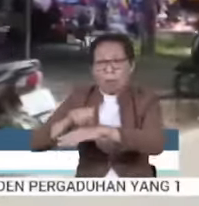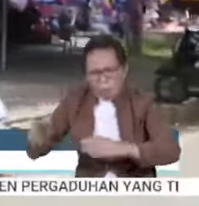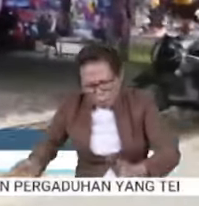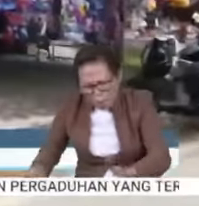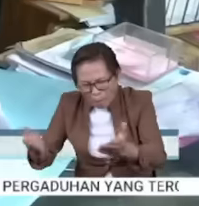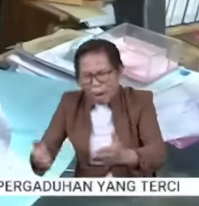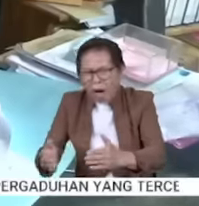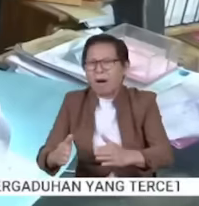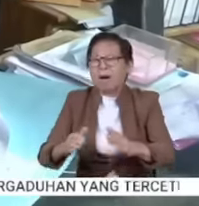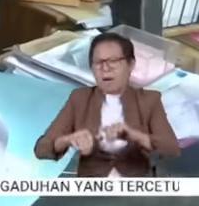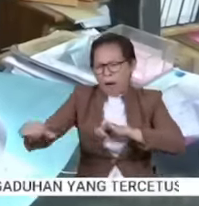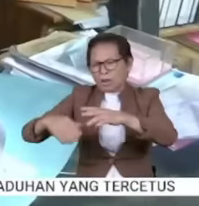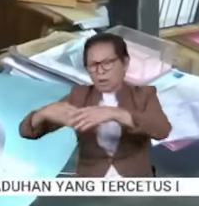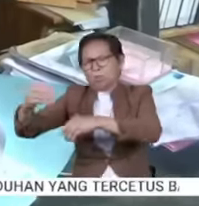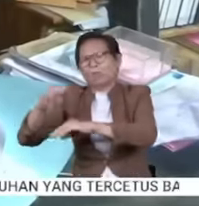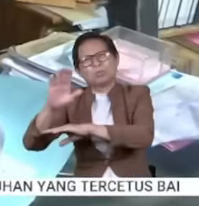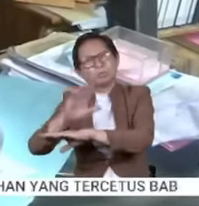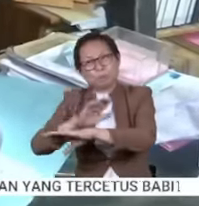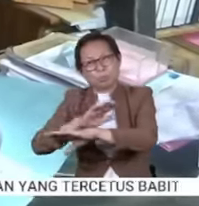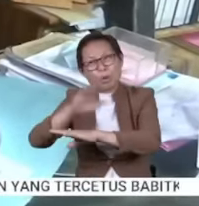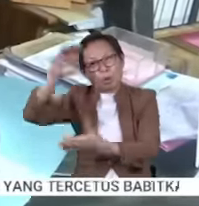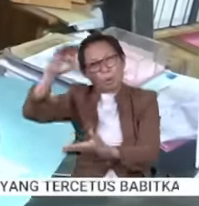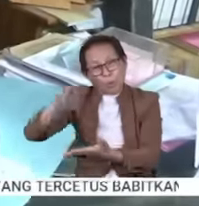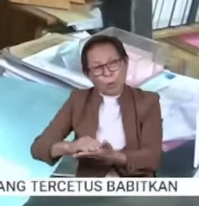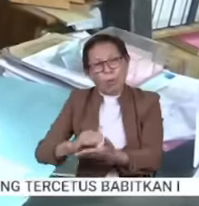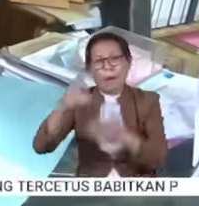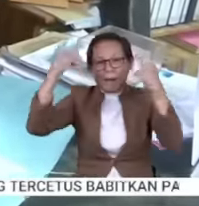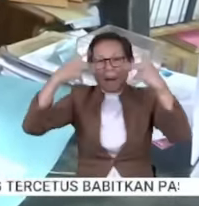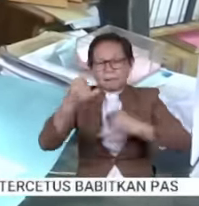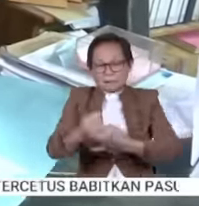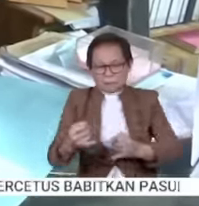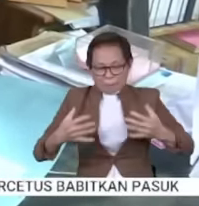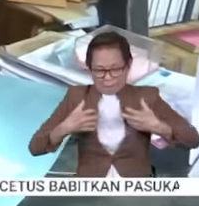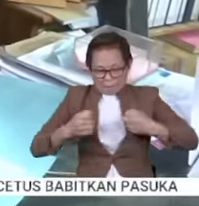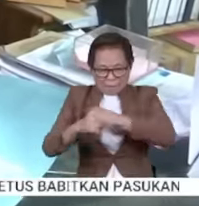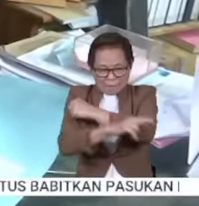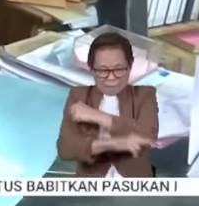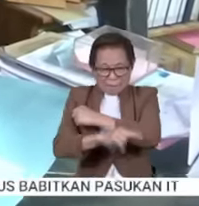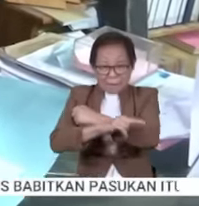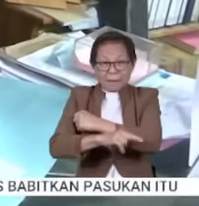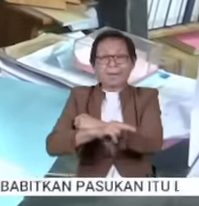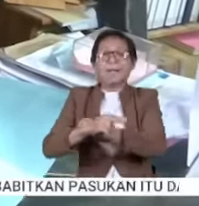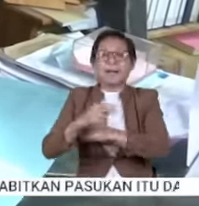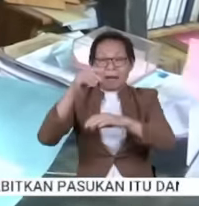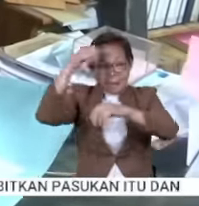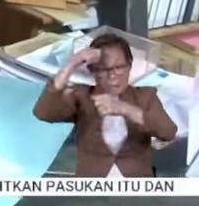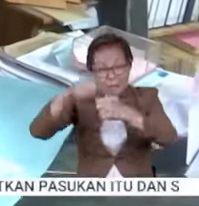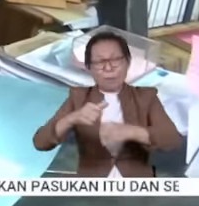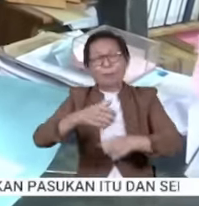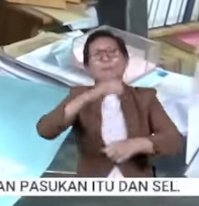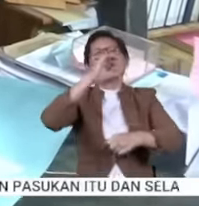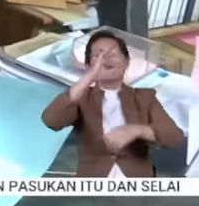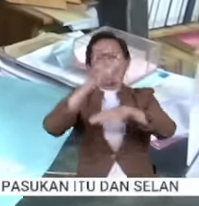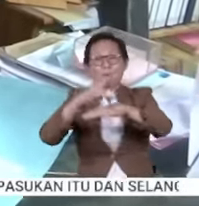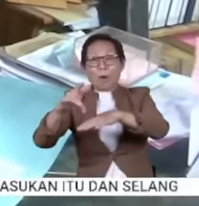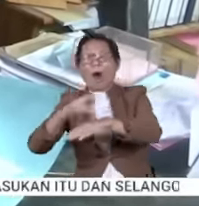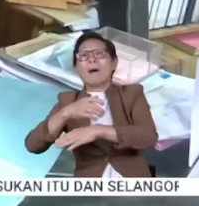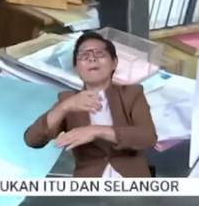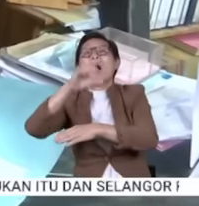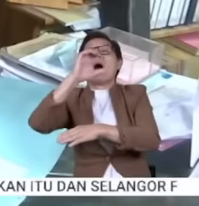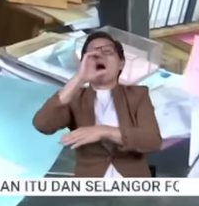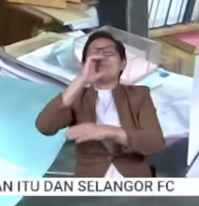menghangatkan activity luar pengarah jabatan kesehatan negeri dan dokter Zain Husein turu mengingatkan agar minum air kosong dengan banyak